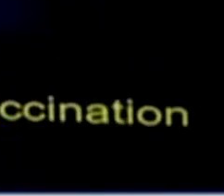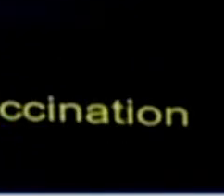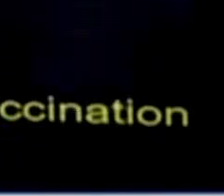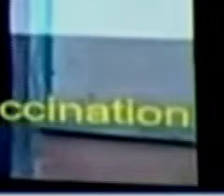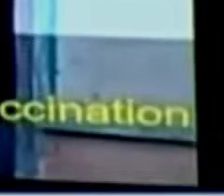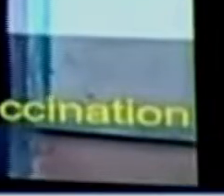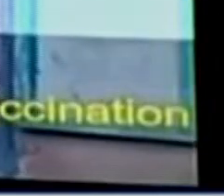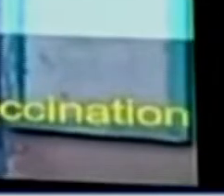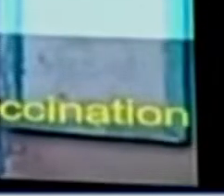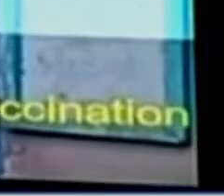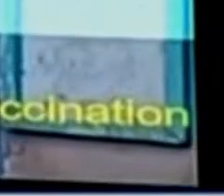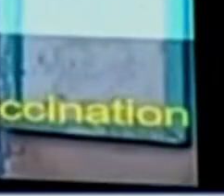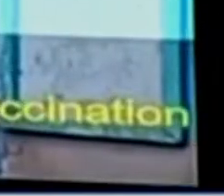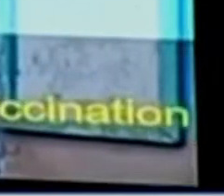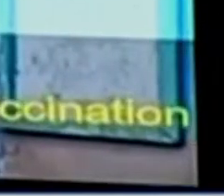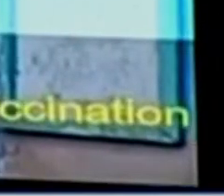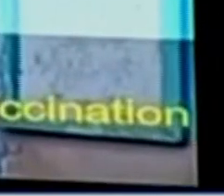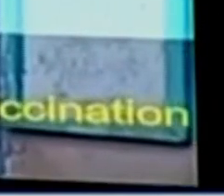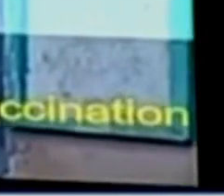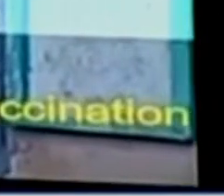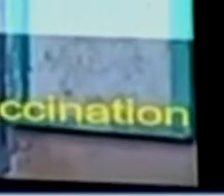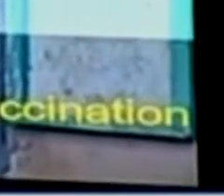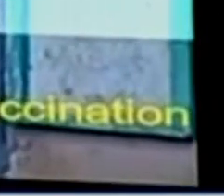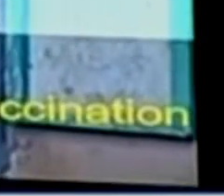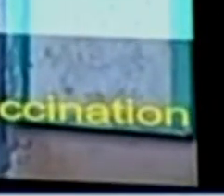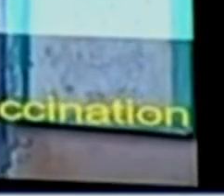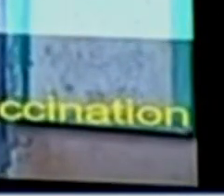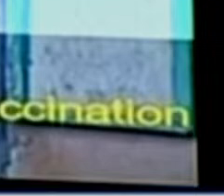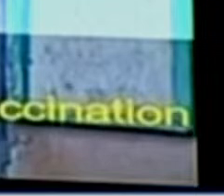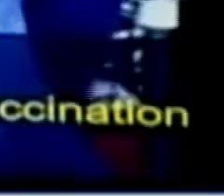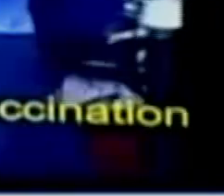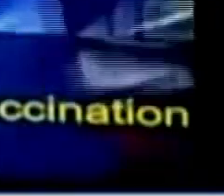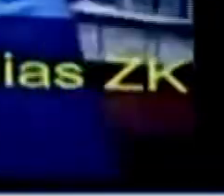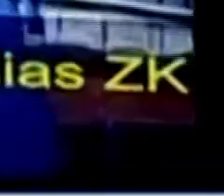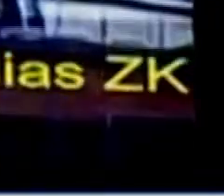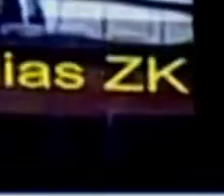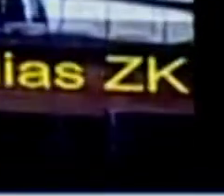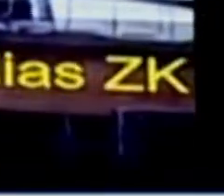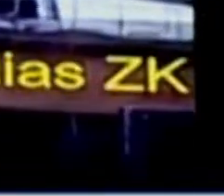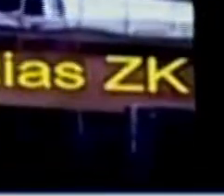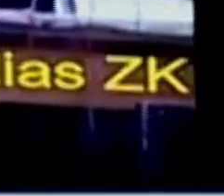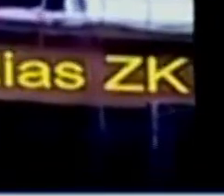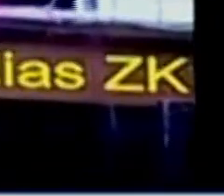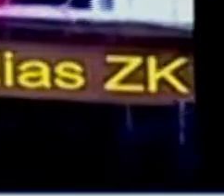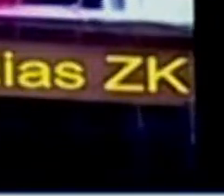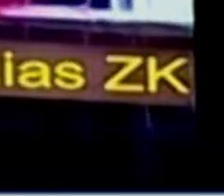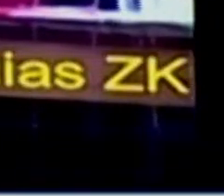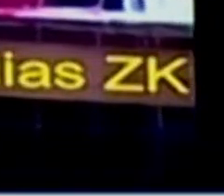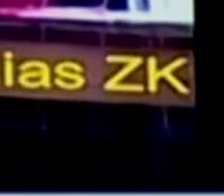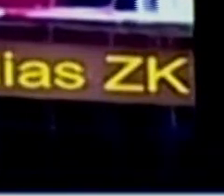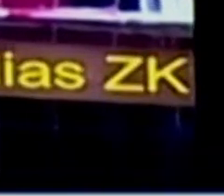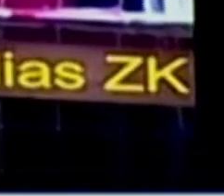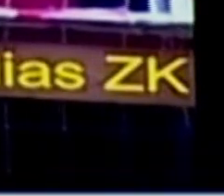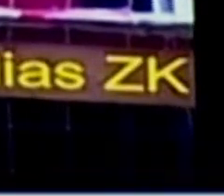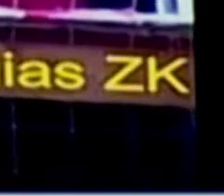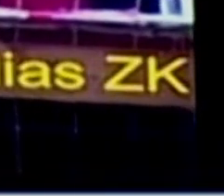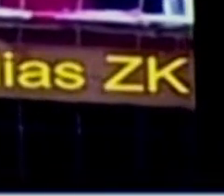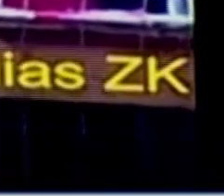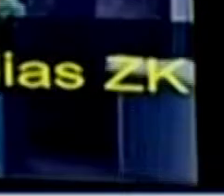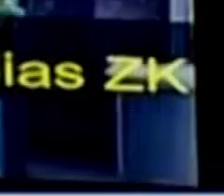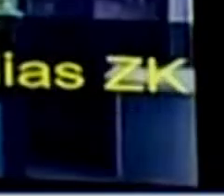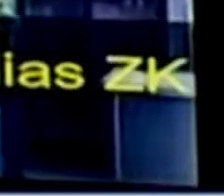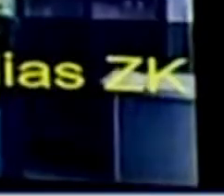no kachigutotoro ni ontuchite mtinda wa mulimo jwa ngozi na ndina RMC wa